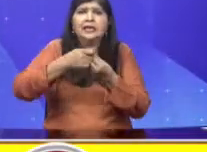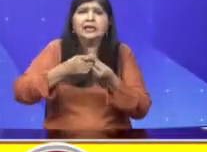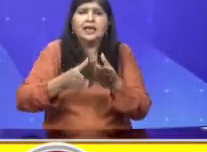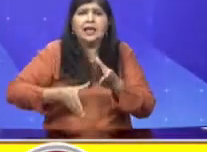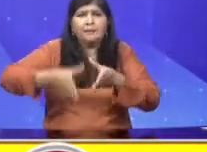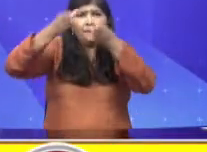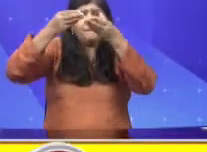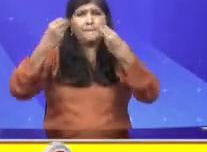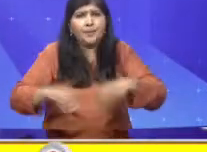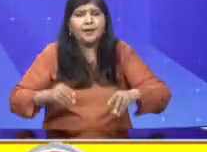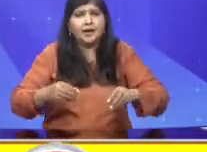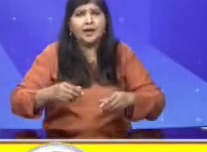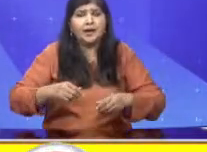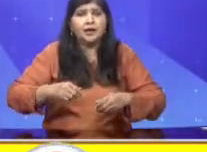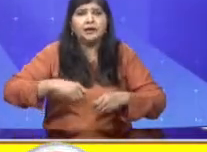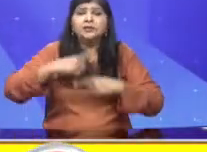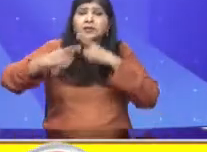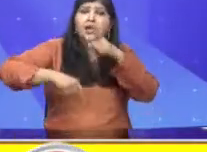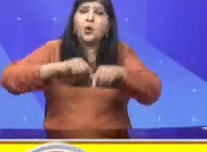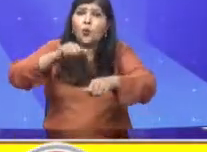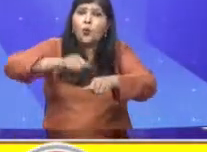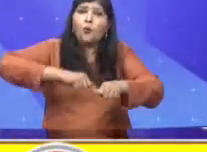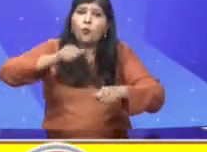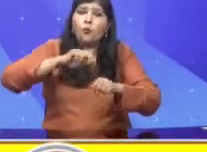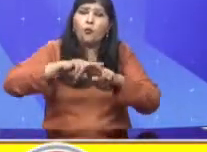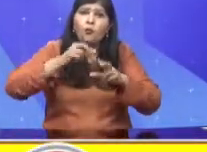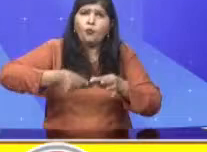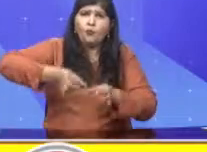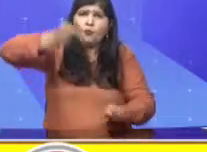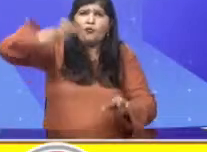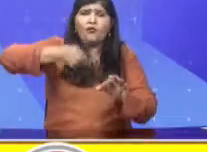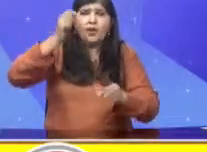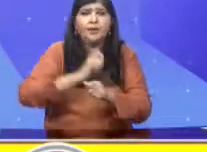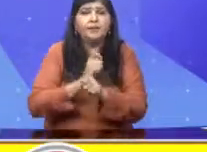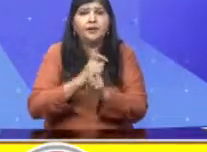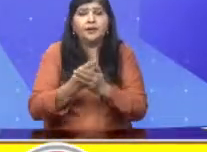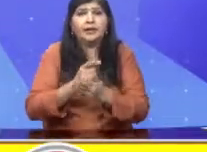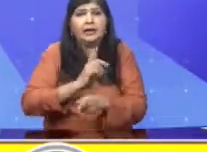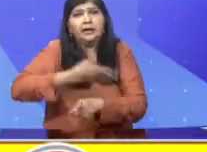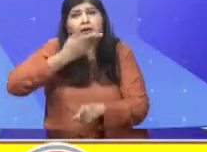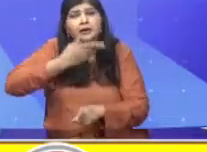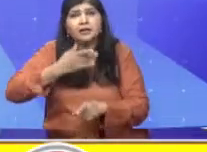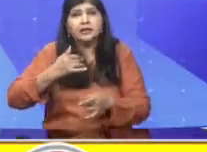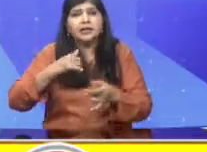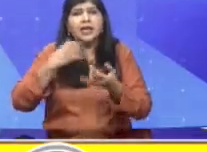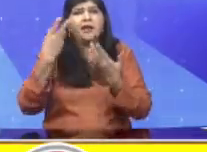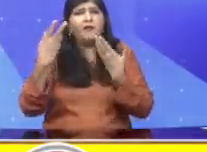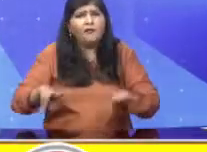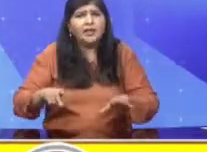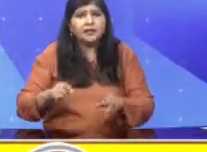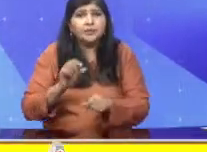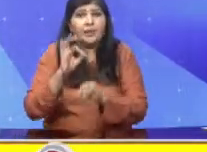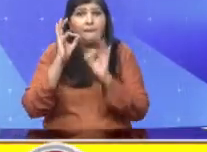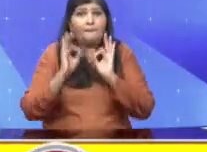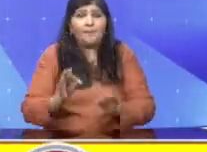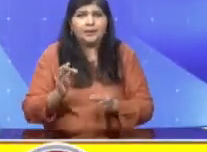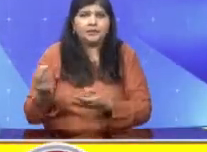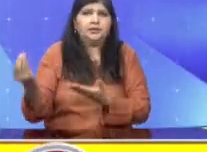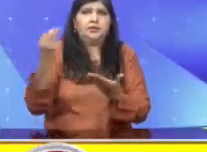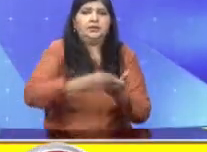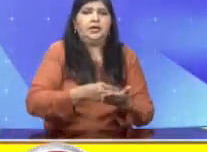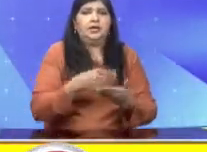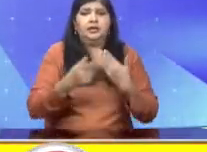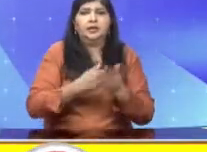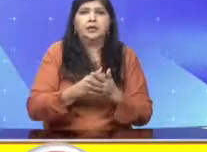से फाइबर बनाने की ट्रेनी देने का काम शुरू किया गया। वेस्ट में से बेस्ट करने का मारगर।